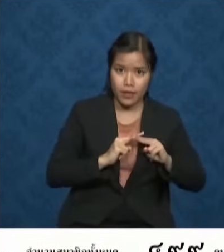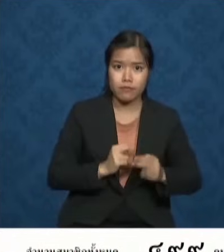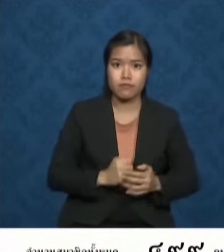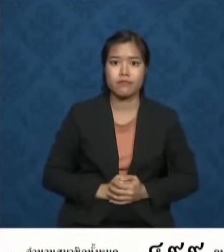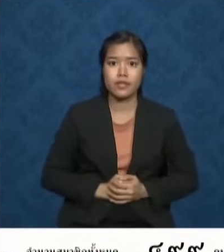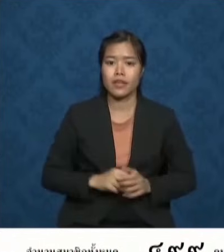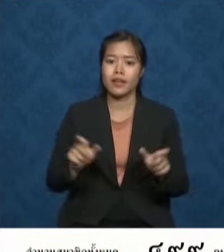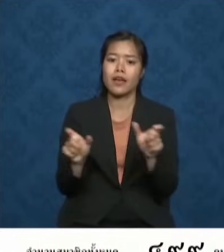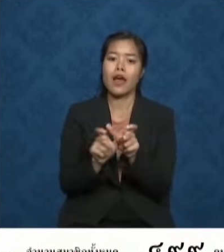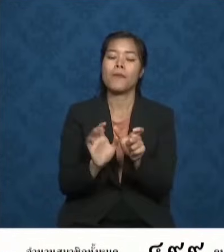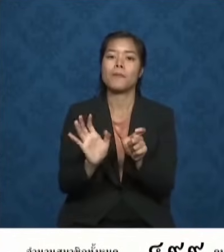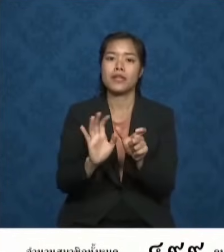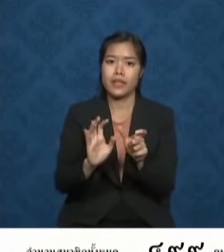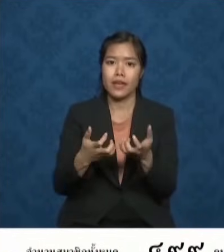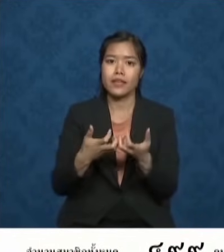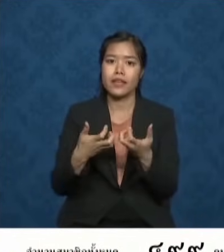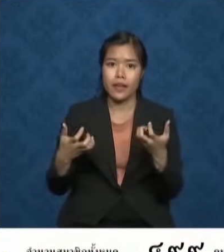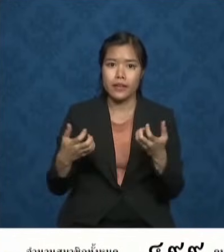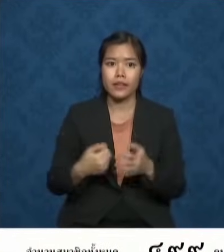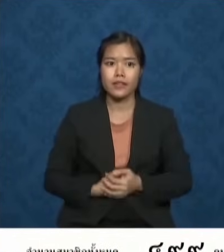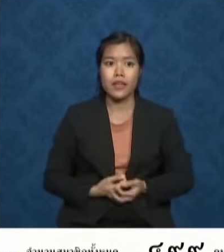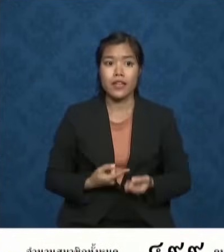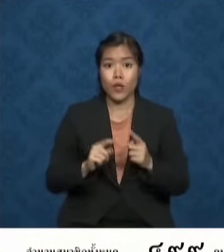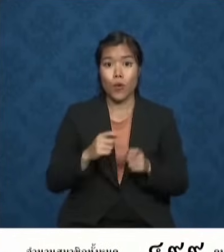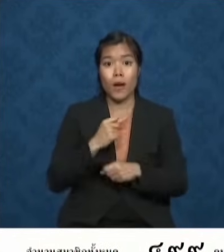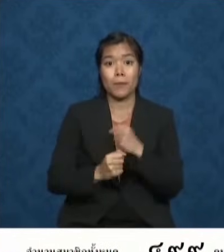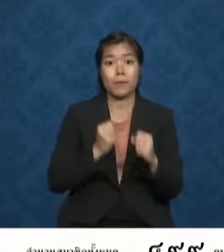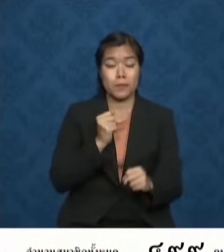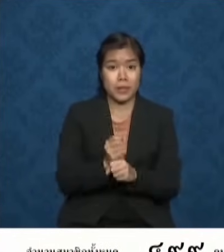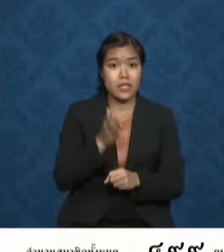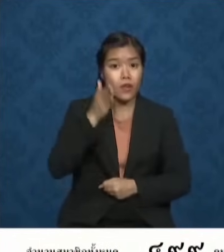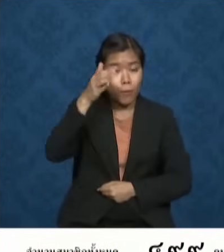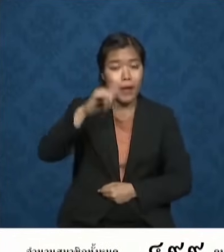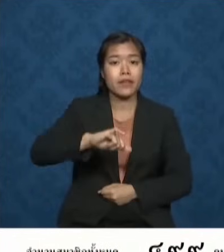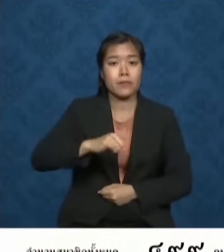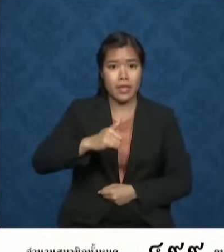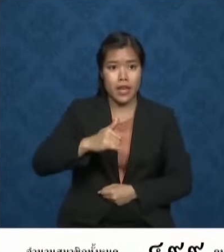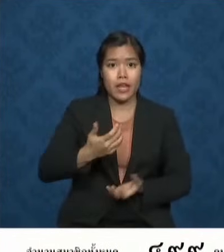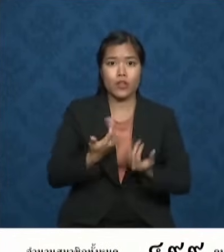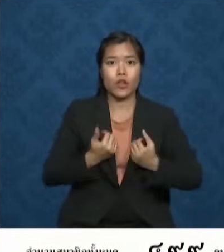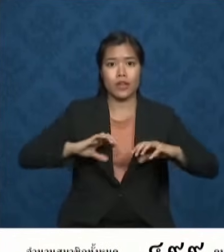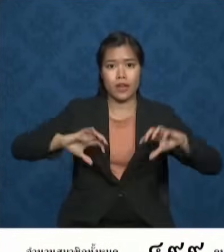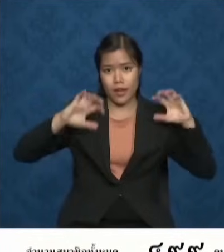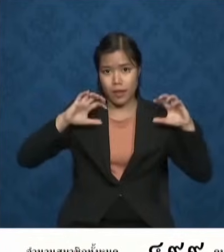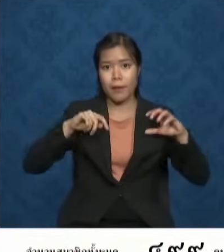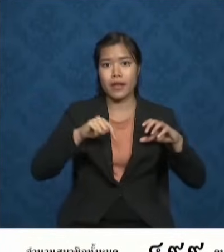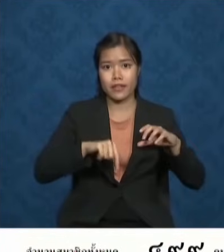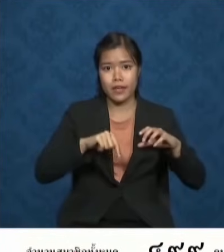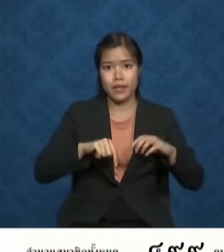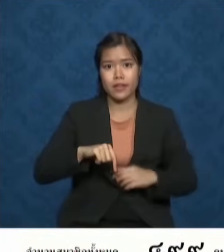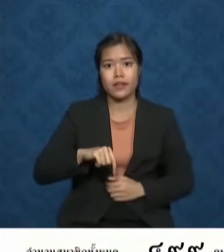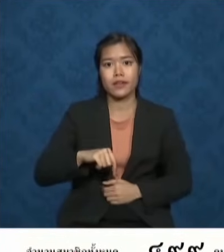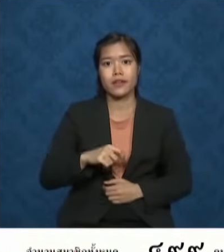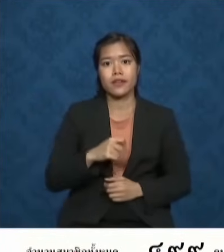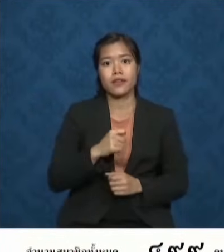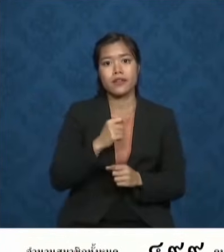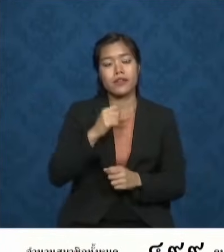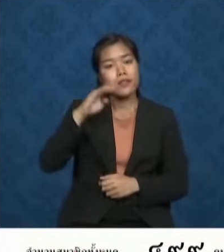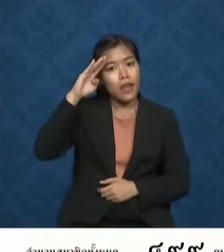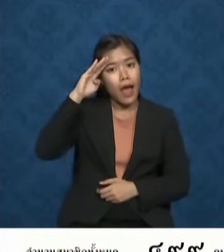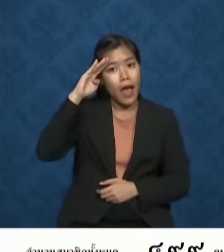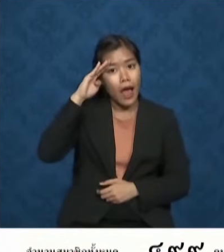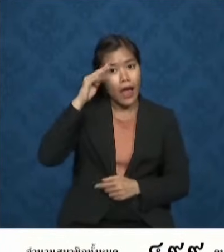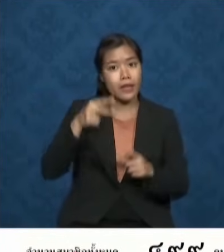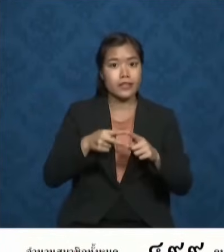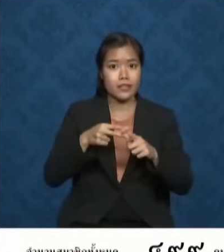น่ทำไมไม่แน่วันนี้รัฐบาลนี้มีนโยบายว่าให้ทหารพัฒนานี่ออก